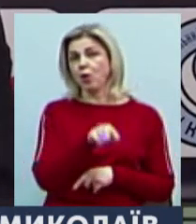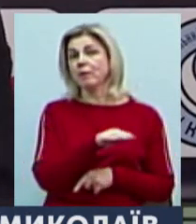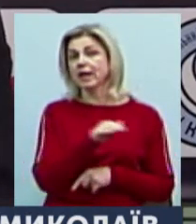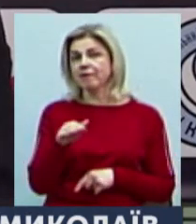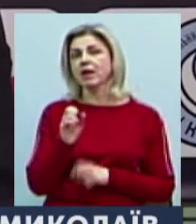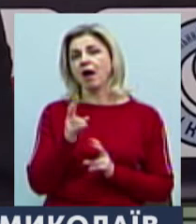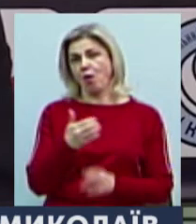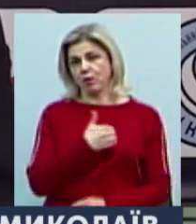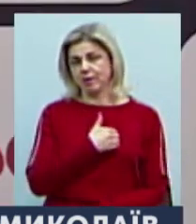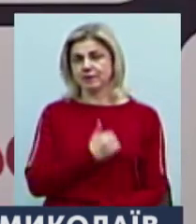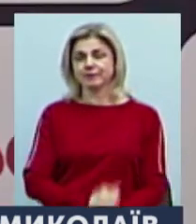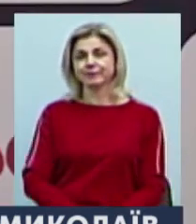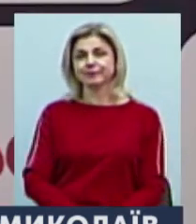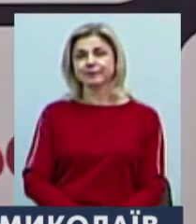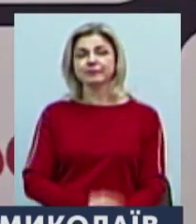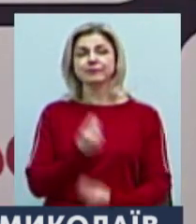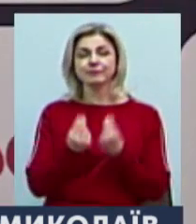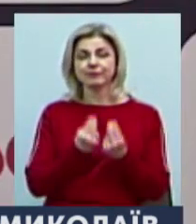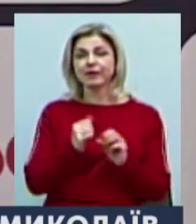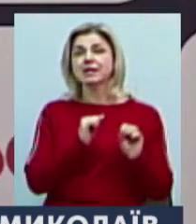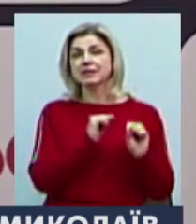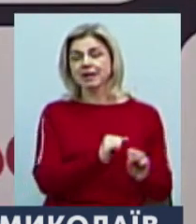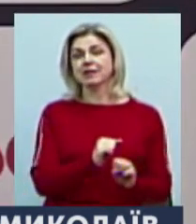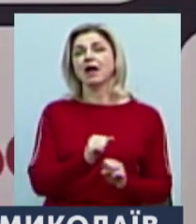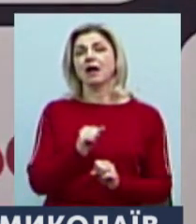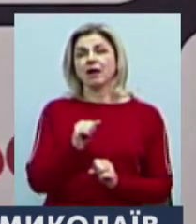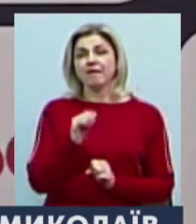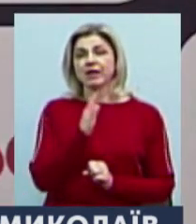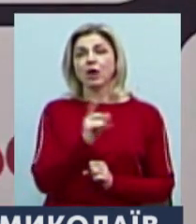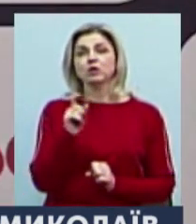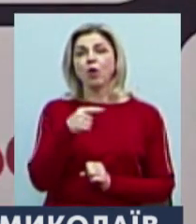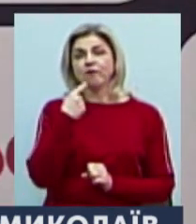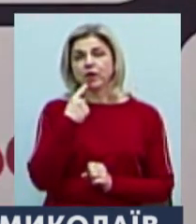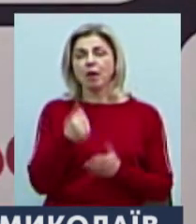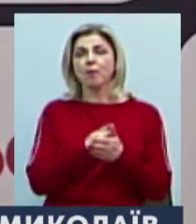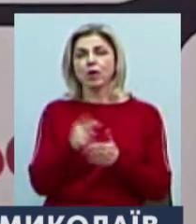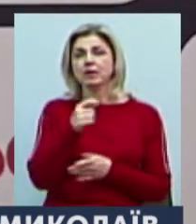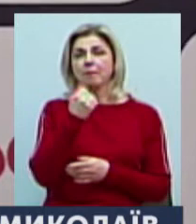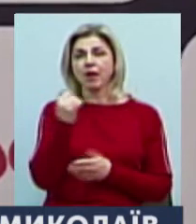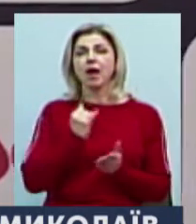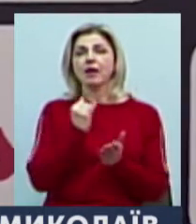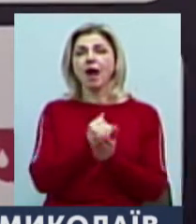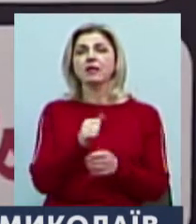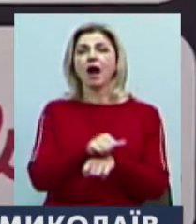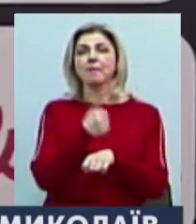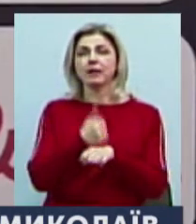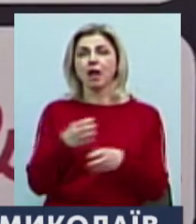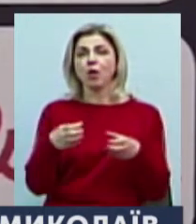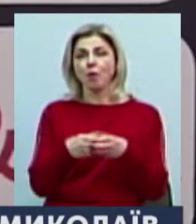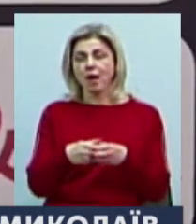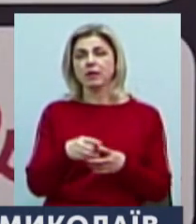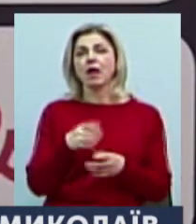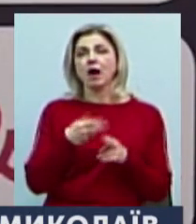якому хотілося б. Розігруючий захисник корабелів Віталій Зотов розповідає, боролися за перемогу заради капітана команди Олексія Онуфрієва,